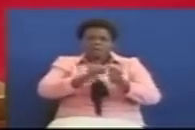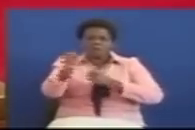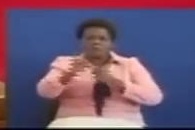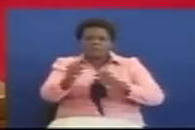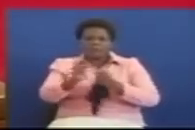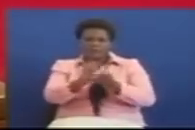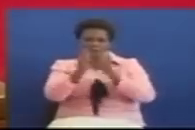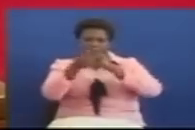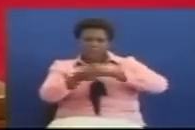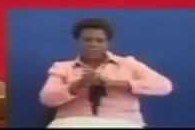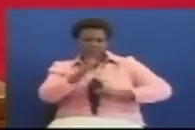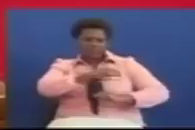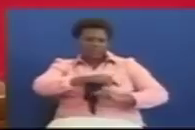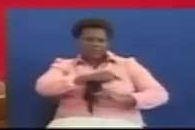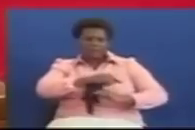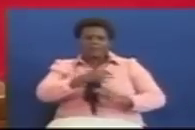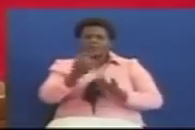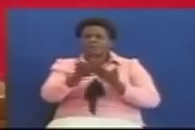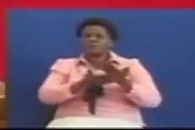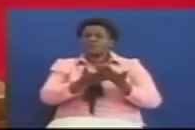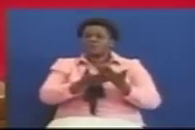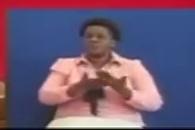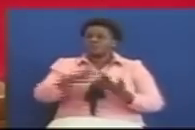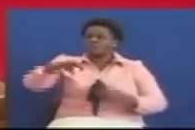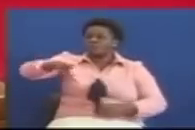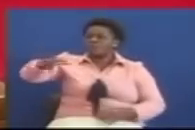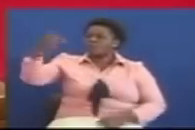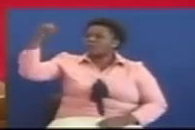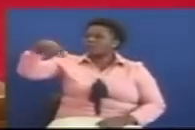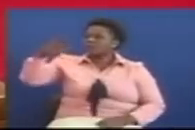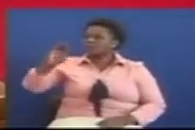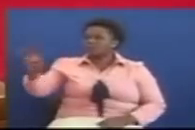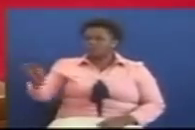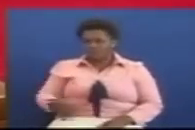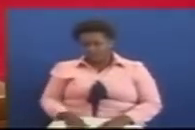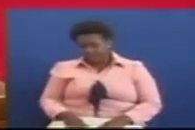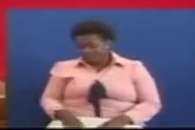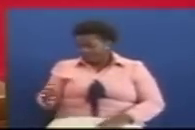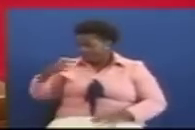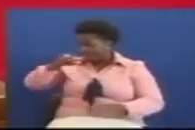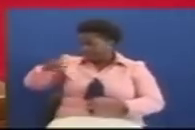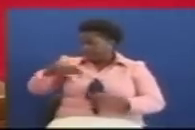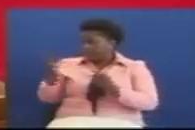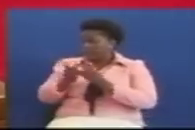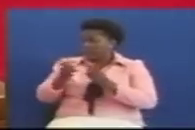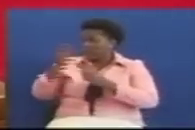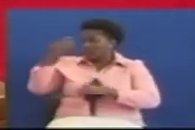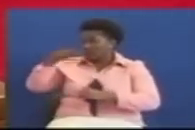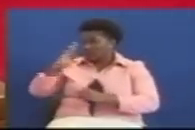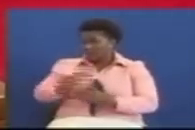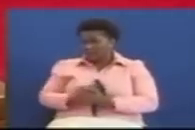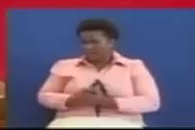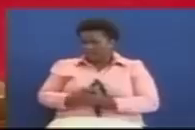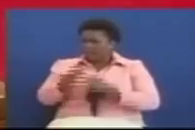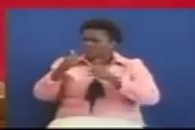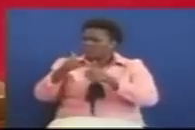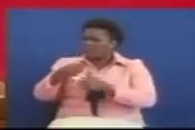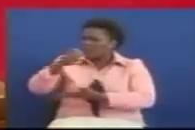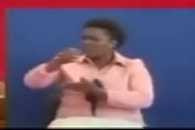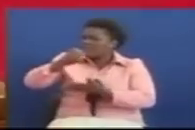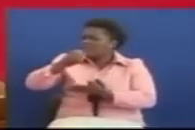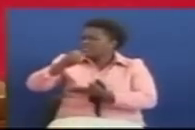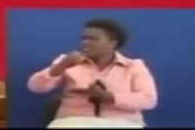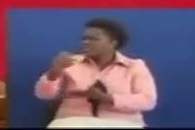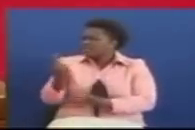kama serikali, cha kwanza tulichokifanya, mkakati mkubwa tuliokuwa nao ambao badala ya kutegemea fedha za kibajeti, lakini